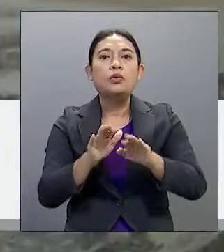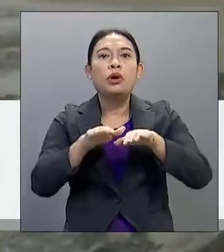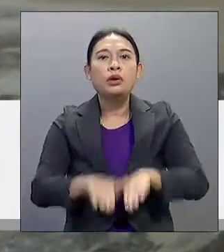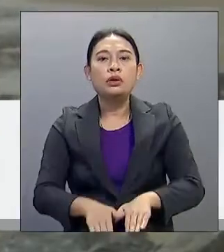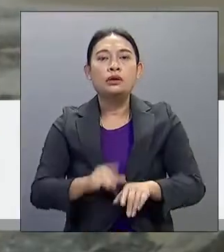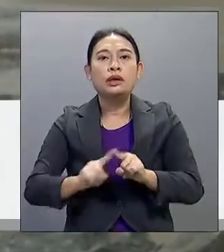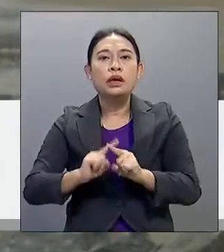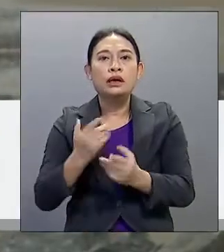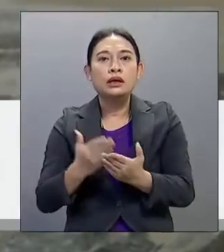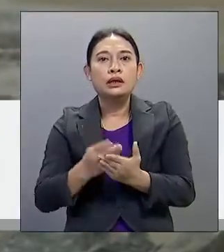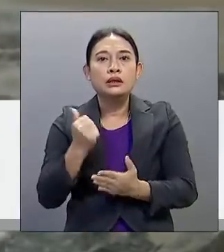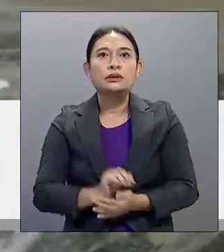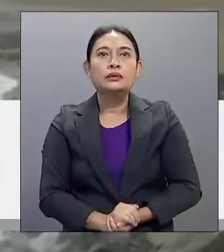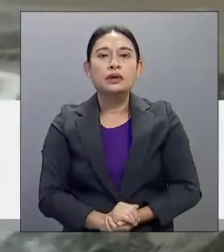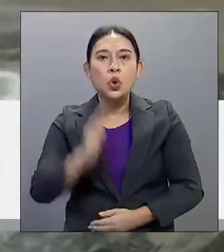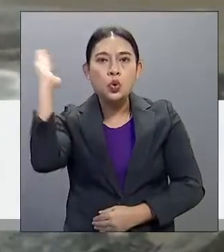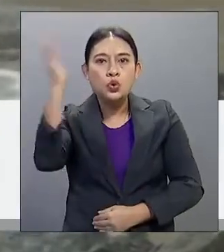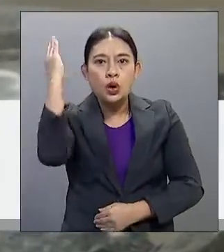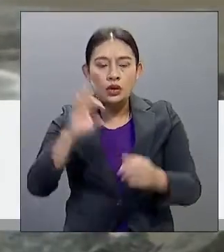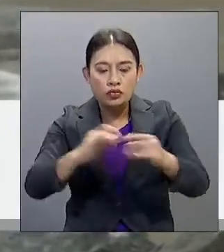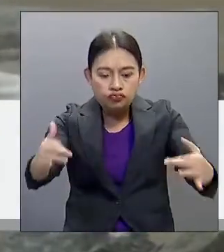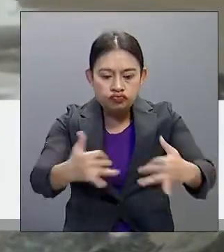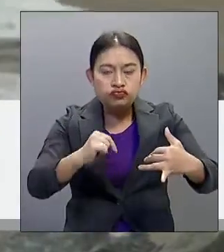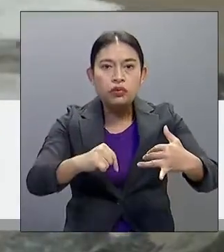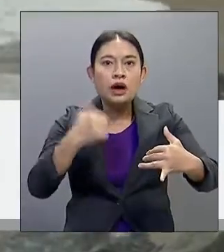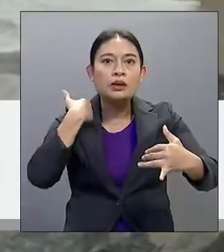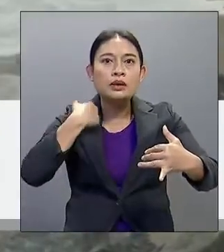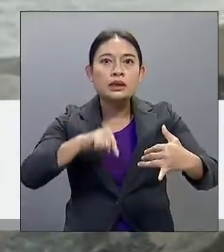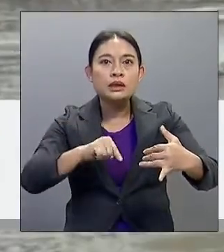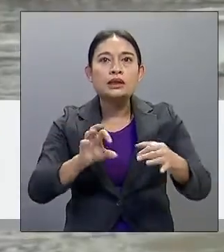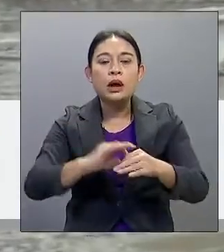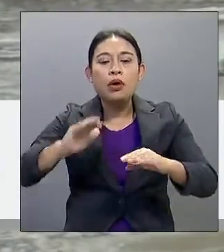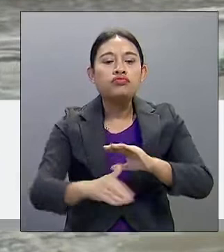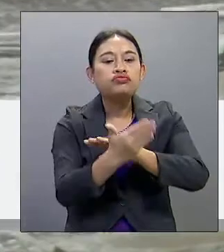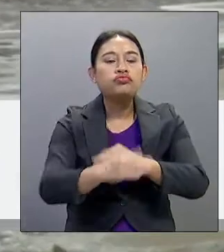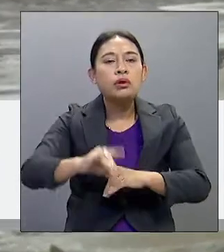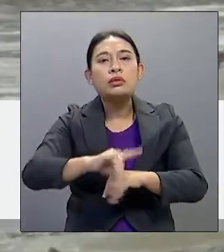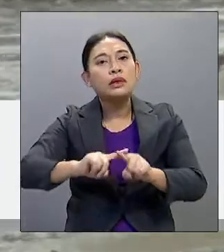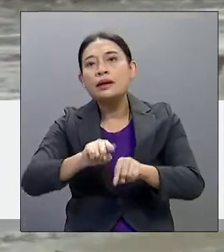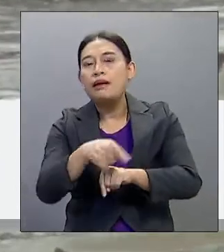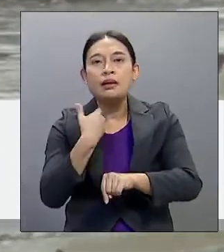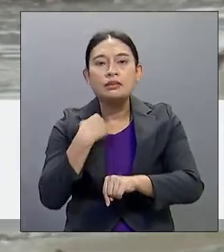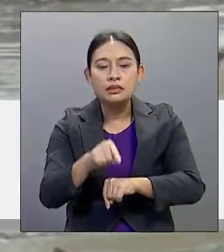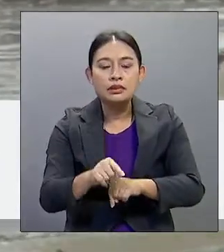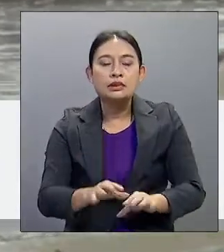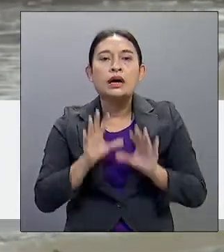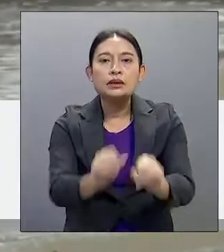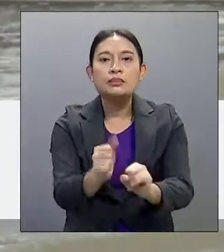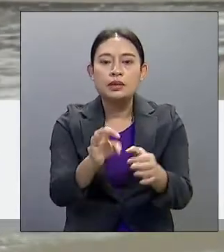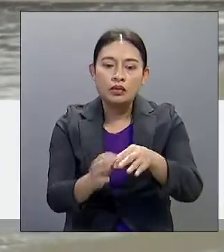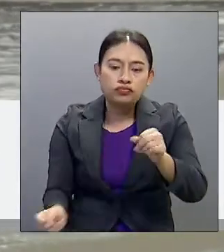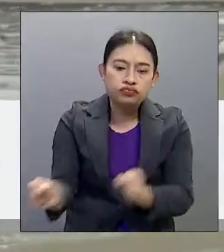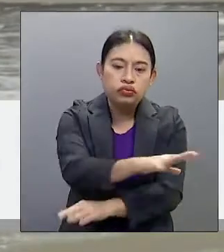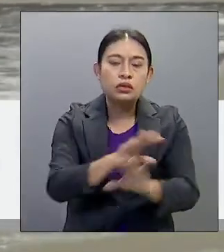ลมจะมีกำลังแรงแต่ก็มีสัตว์น้ำบางชนิดที่ออกมาเล่นคลื่นอยู่ริมชายฝั่งทำให้ยังคงมีแหล่งอาหารสำหรับครอบครั